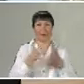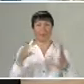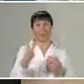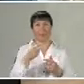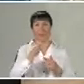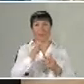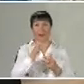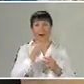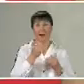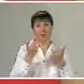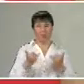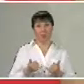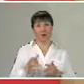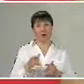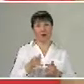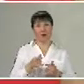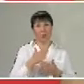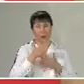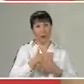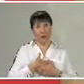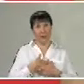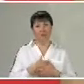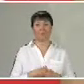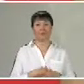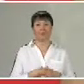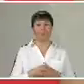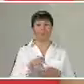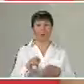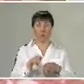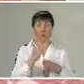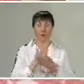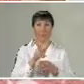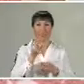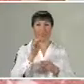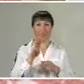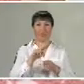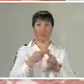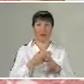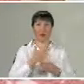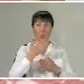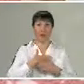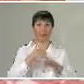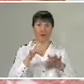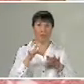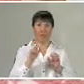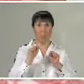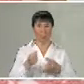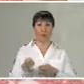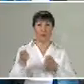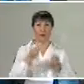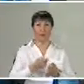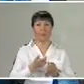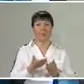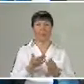а теперь она не просто любитель и тому есть подтверждение сертификат значит любимое дело сможет приносить еще и прибыль